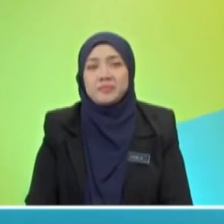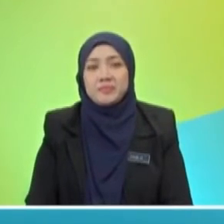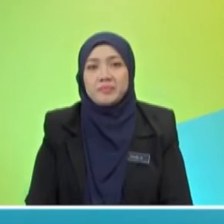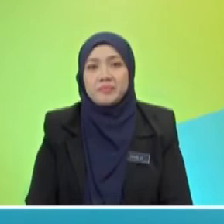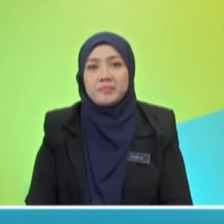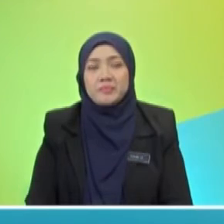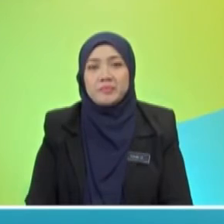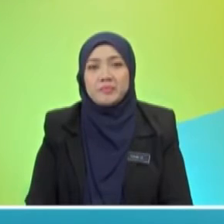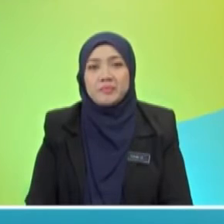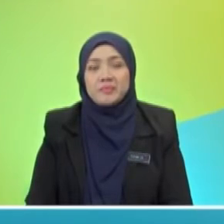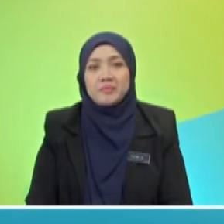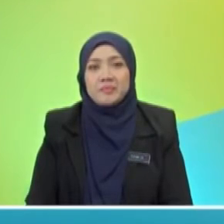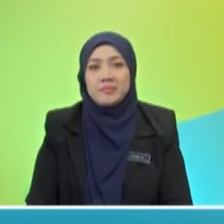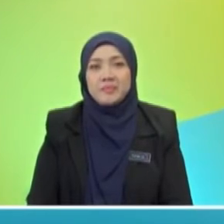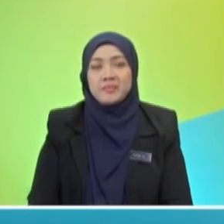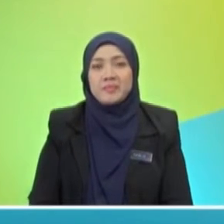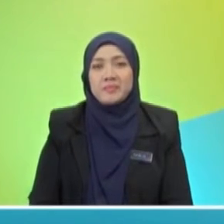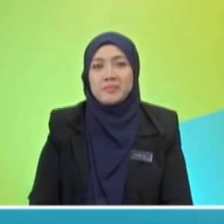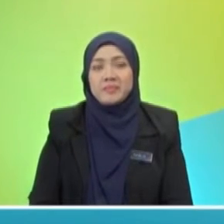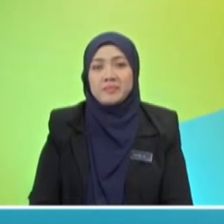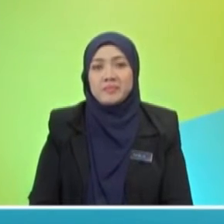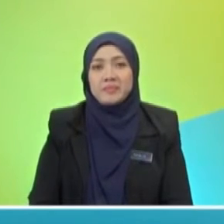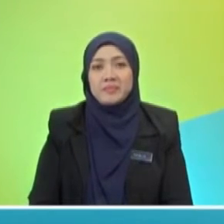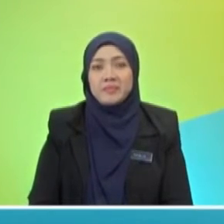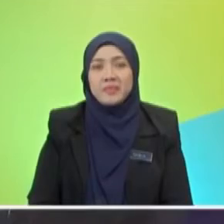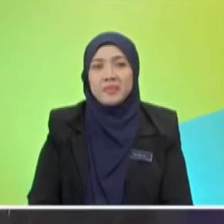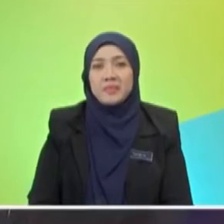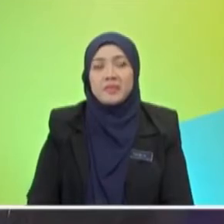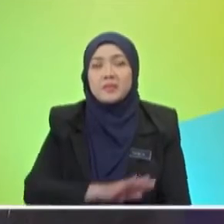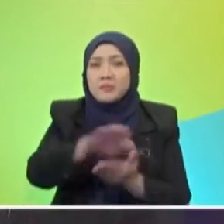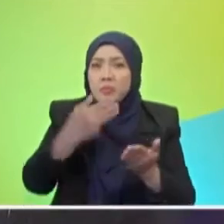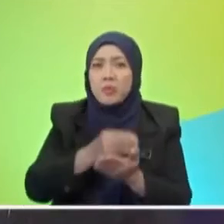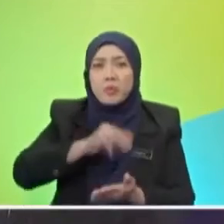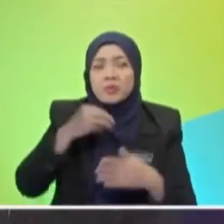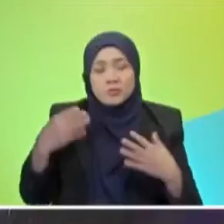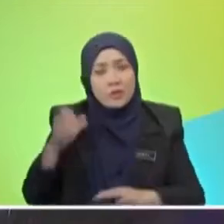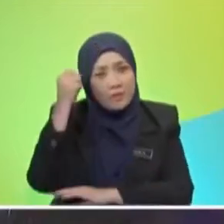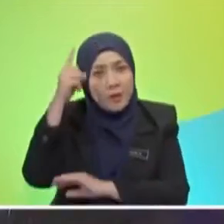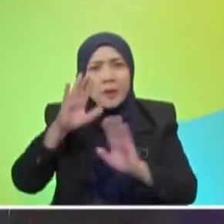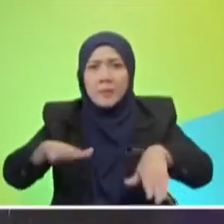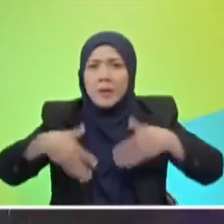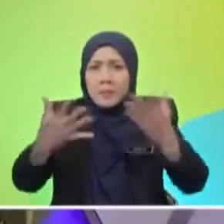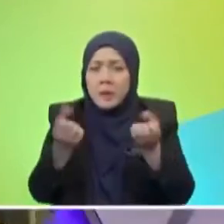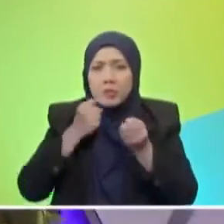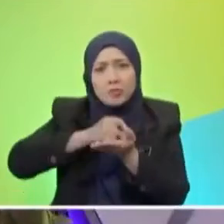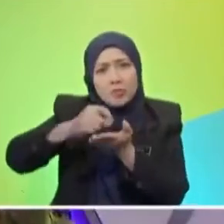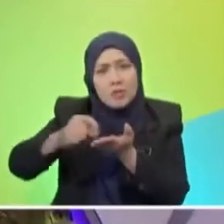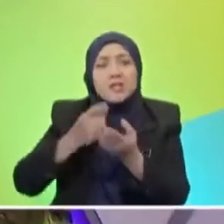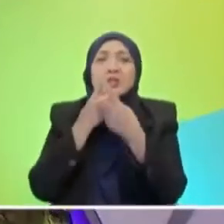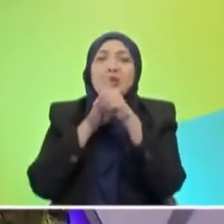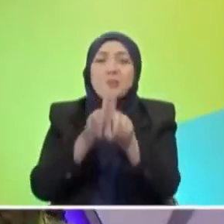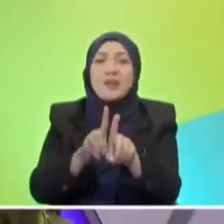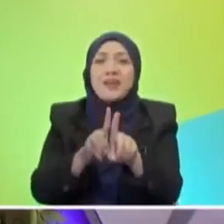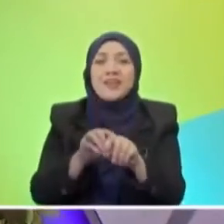bagaimana menulis jawapan ataupun membina dan menulis jawapan untuk soalan bercapah dengan baiknya.